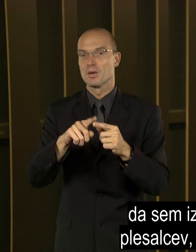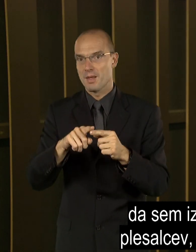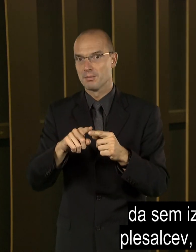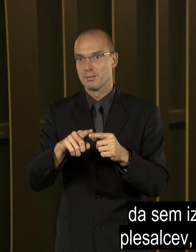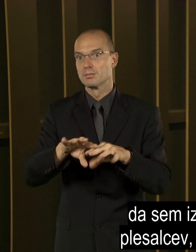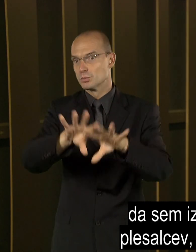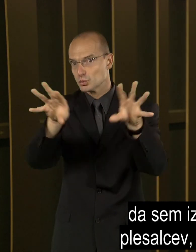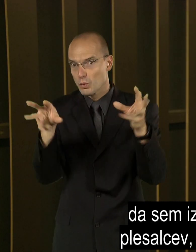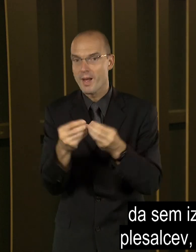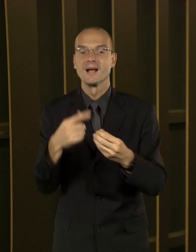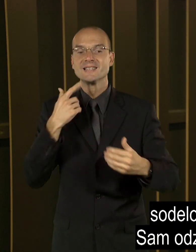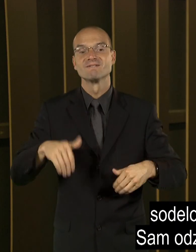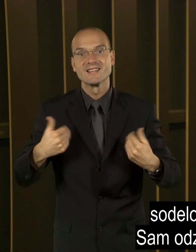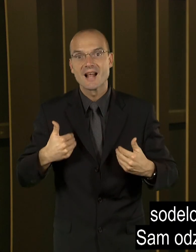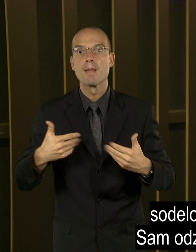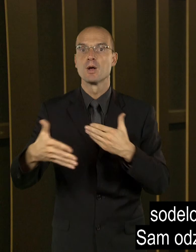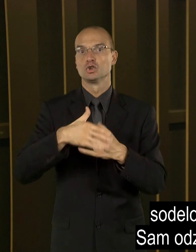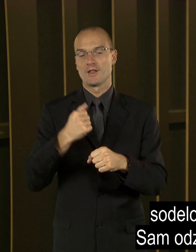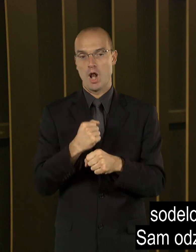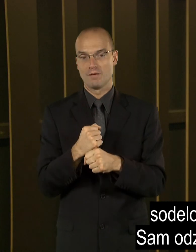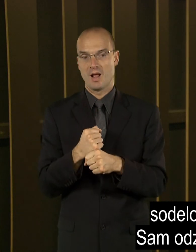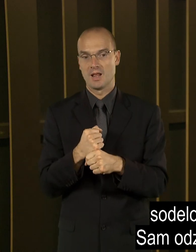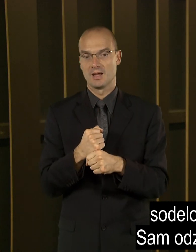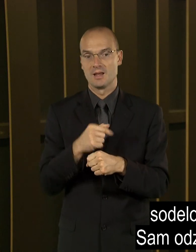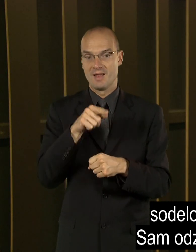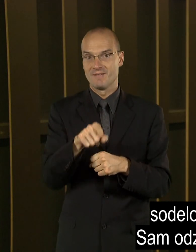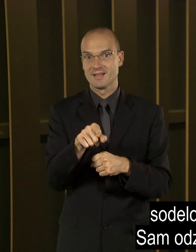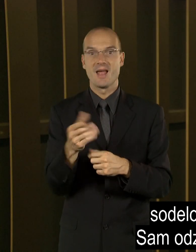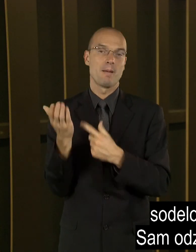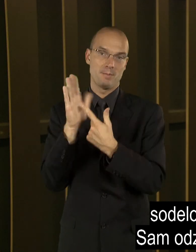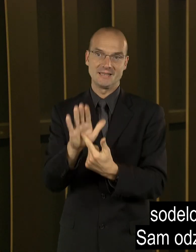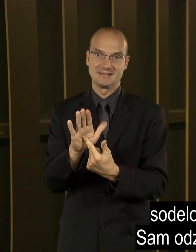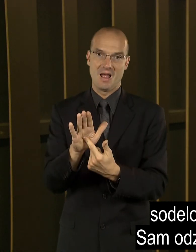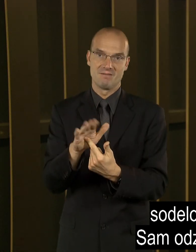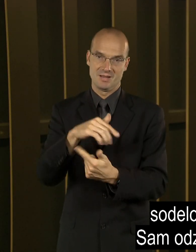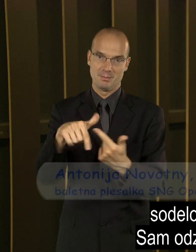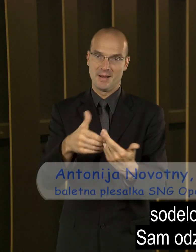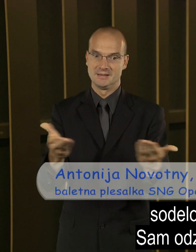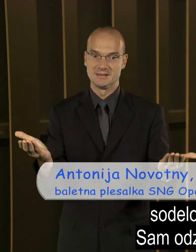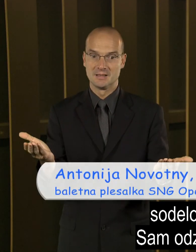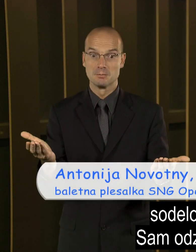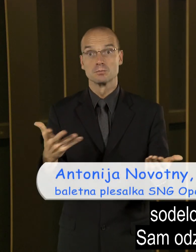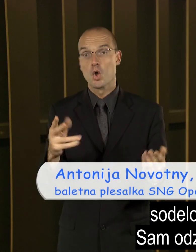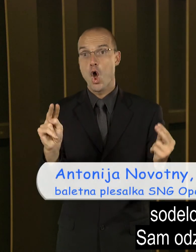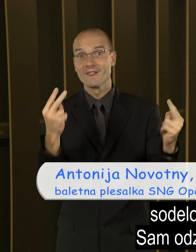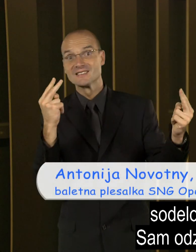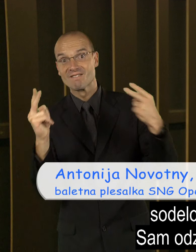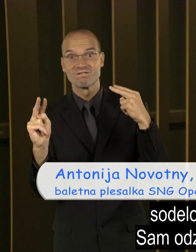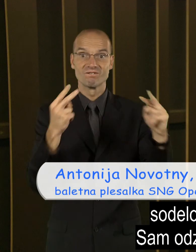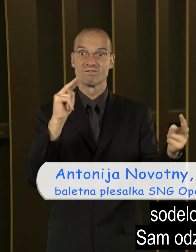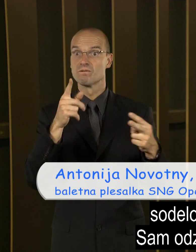potem seveda tudi z veseljem sodelovali v tej predstavi. Sam